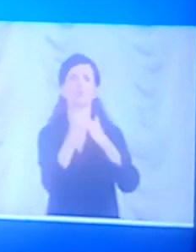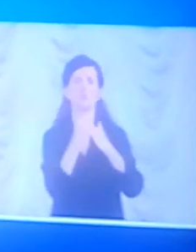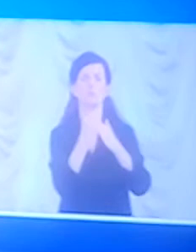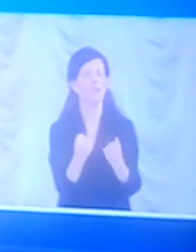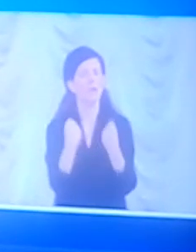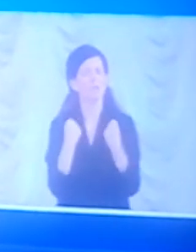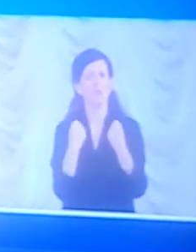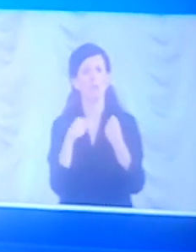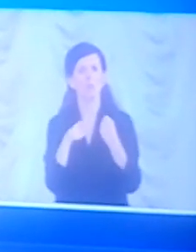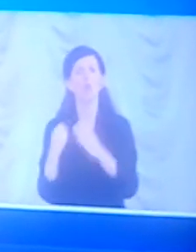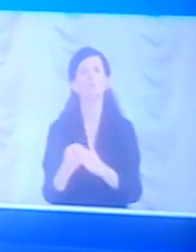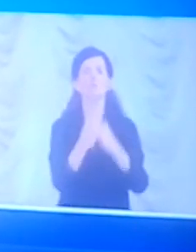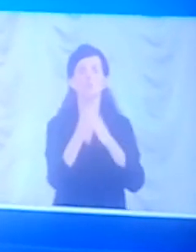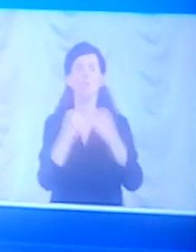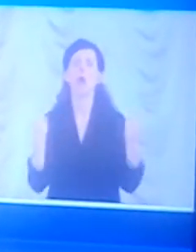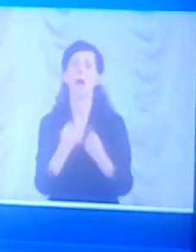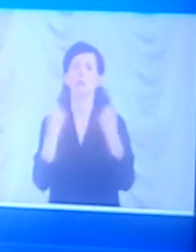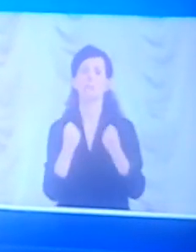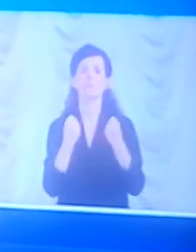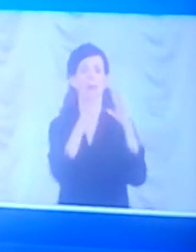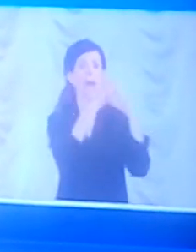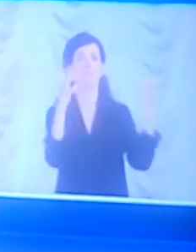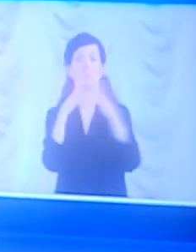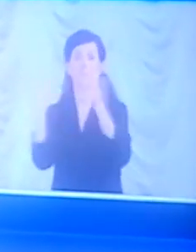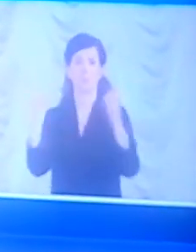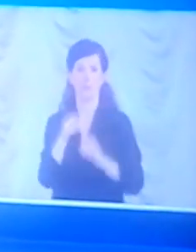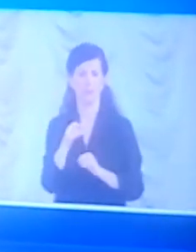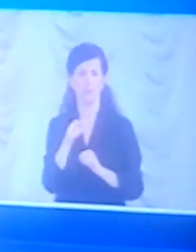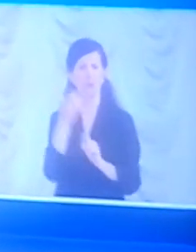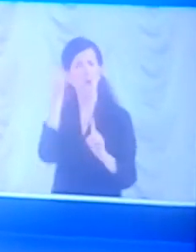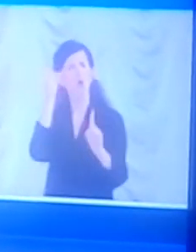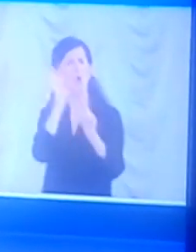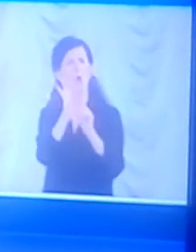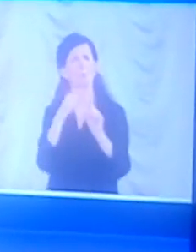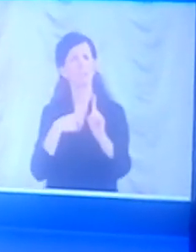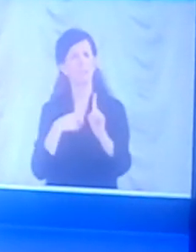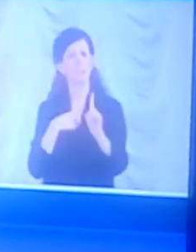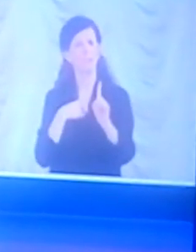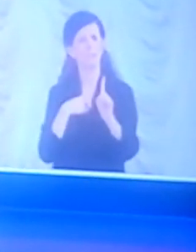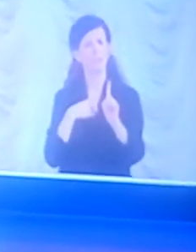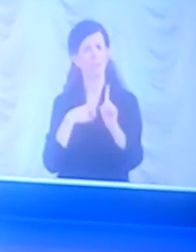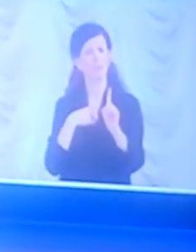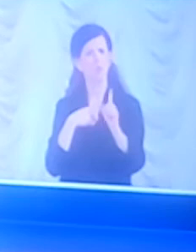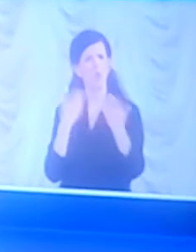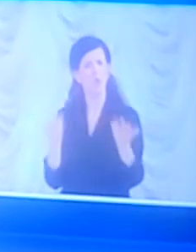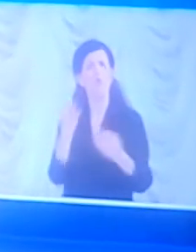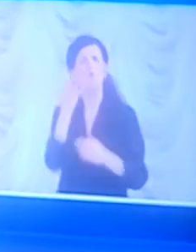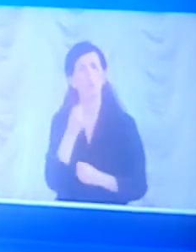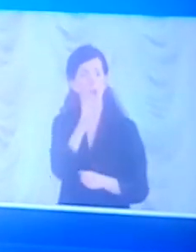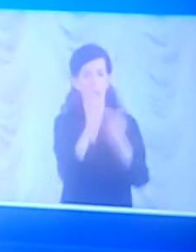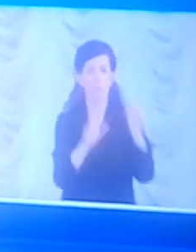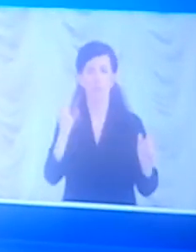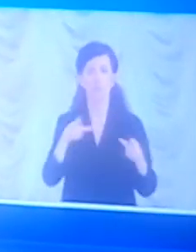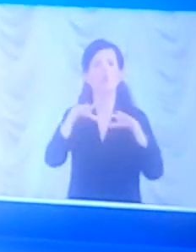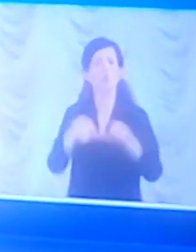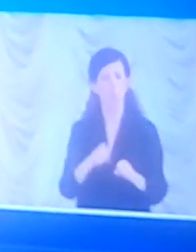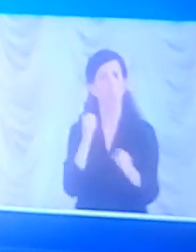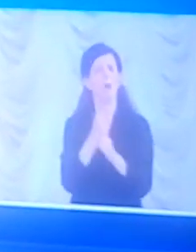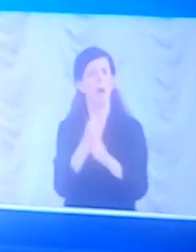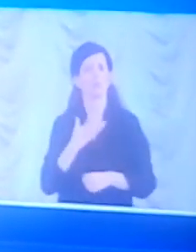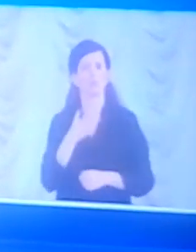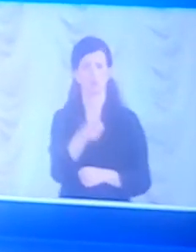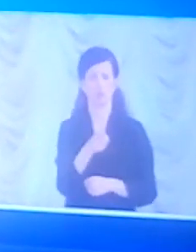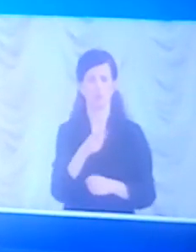poderoso all'attività d'impresa, perché il nostro obiettivo non è avere più sussidiati, ma più occupati. Ci saranno